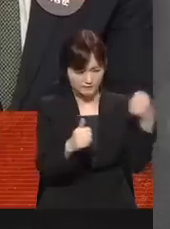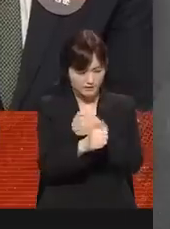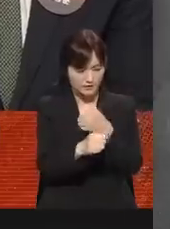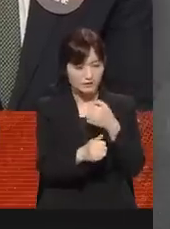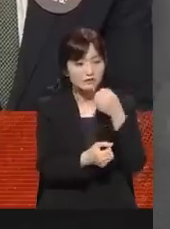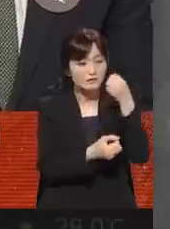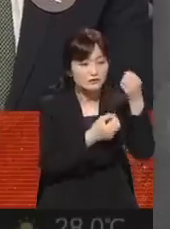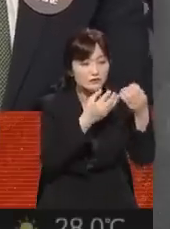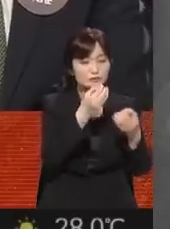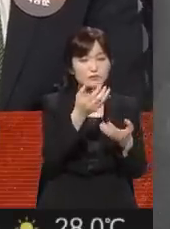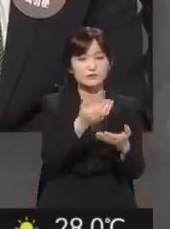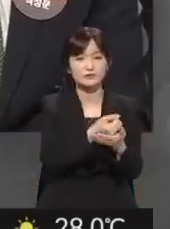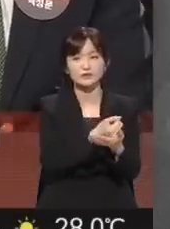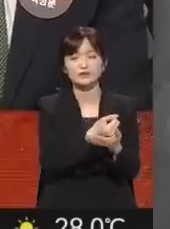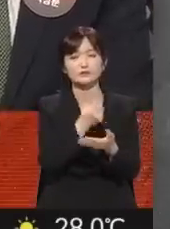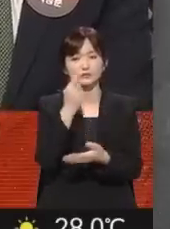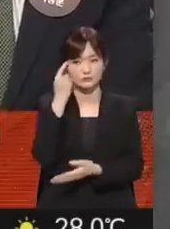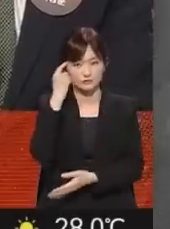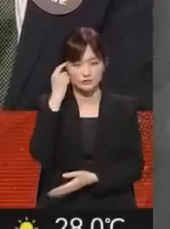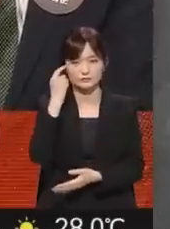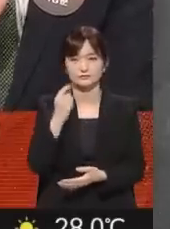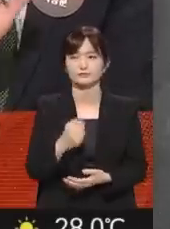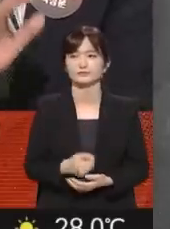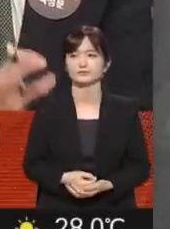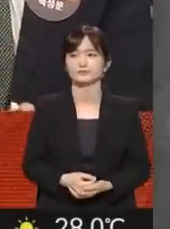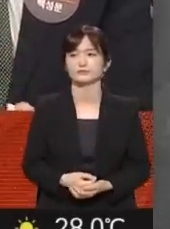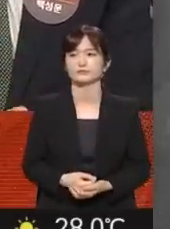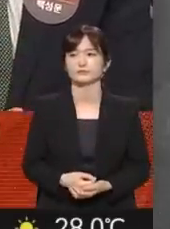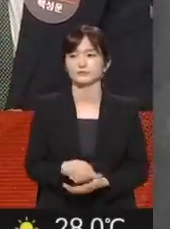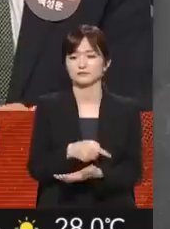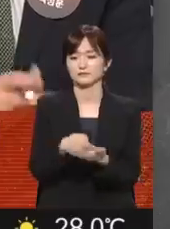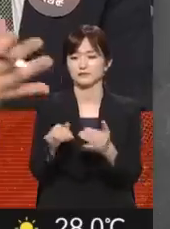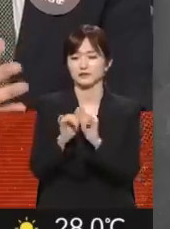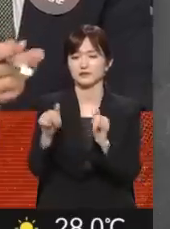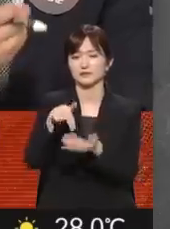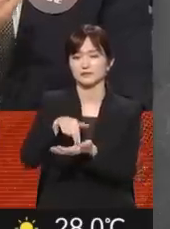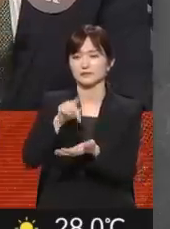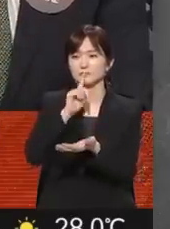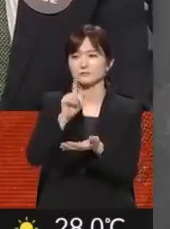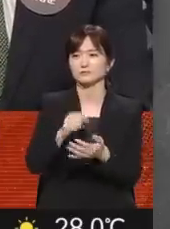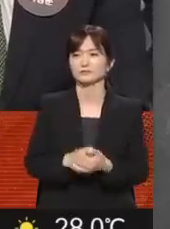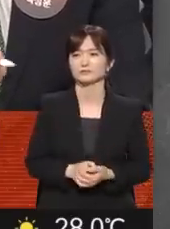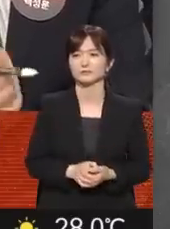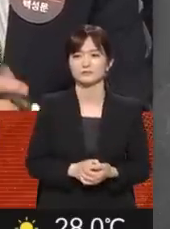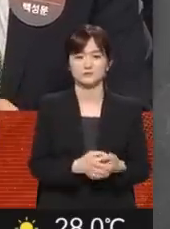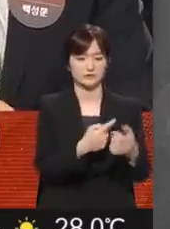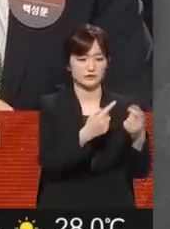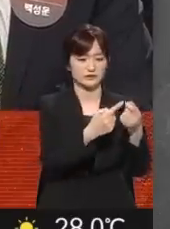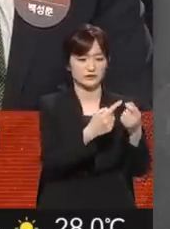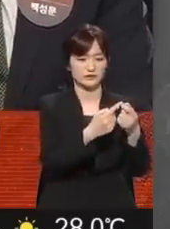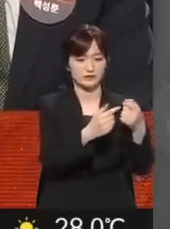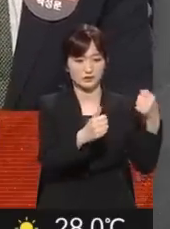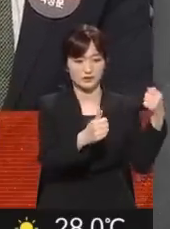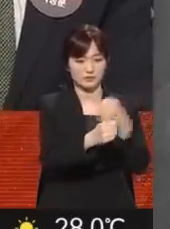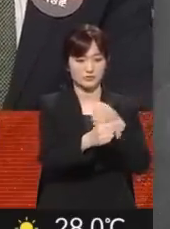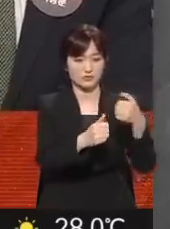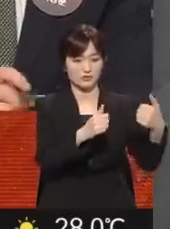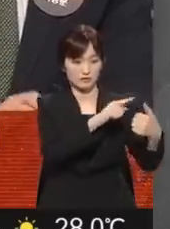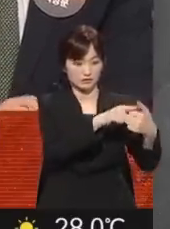해서만 판단한 있다라는 것이 일단이 피해자 측의 주장입니다 그러니까 1차 폭행도 상대방 쪽에서 먼저 넘어뜨렸다는 것이고